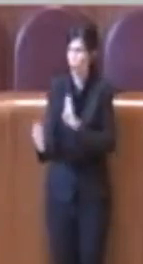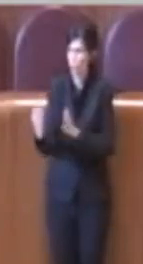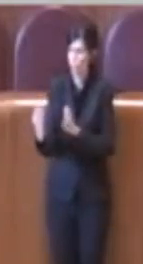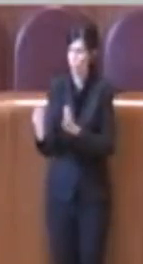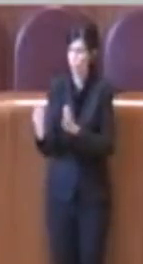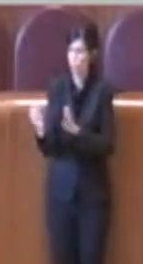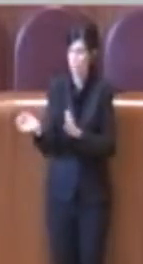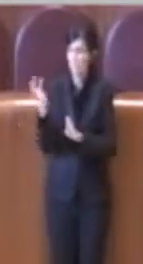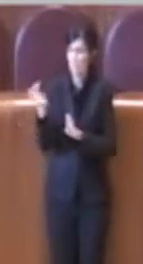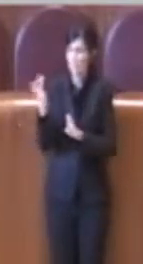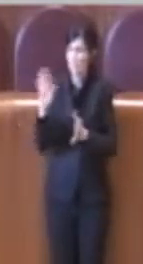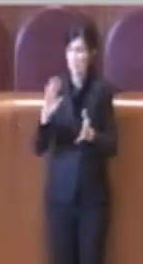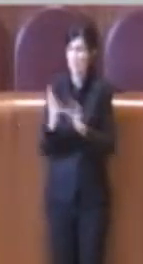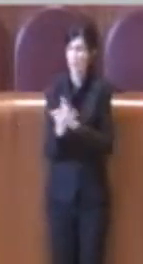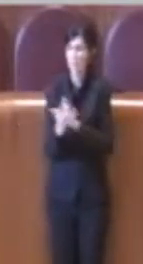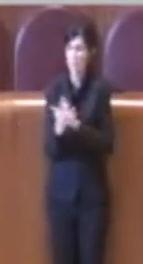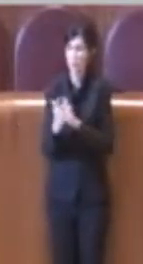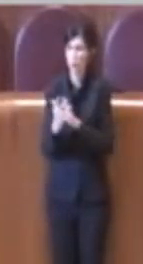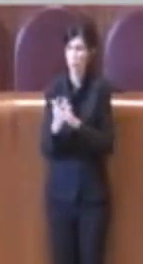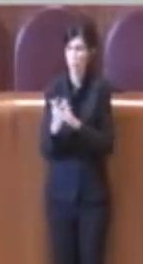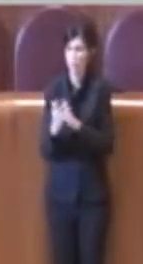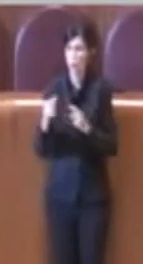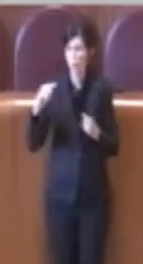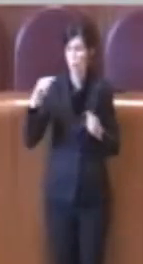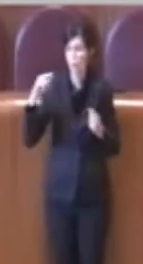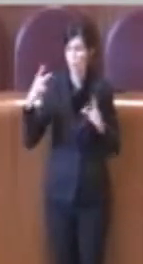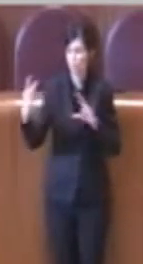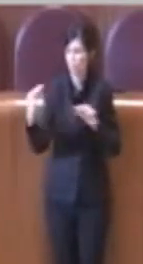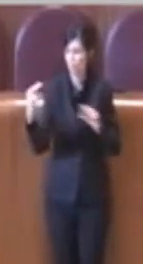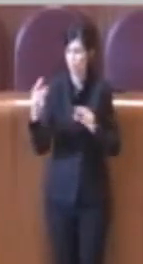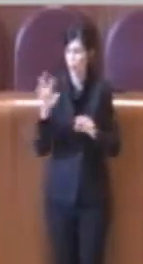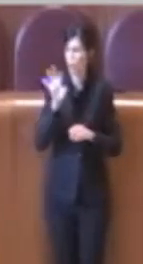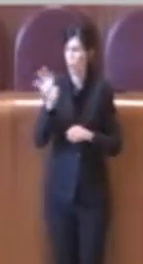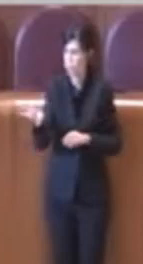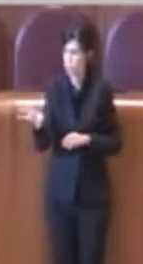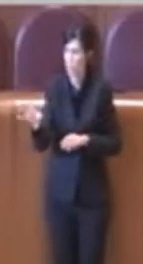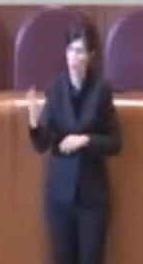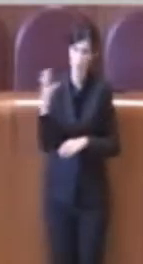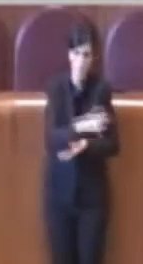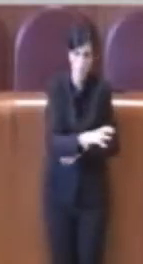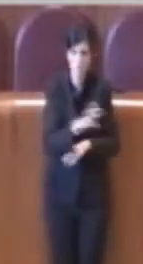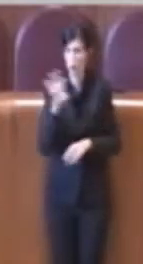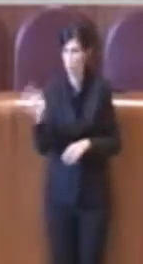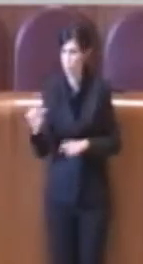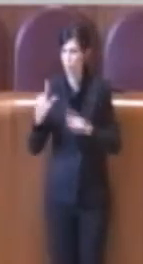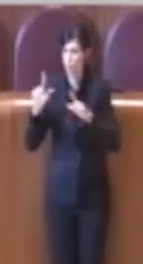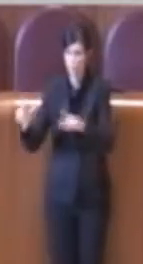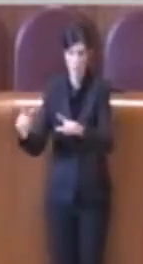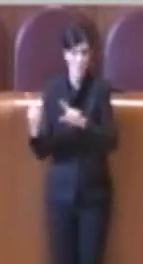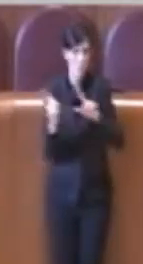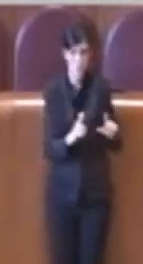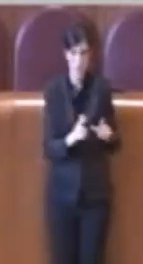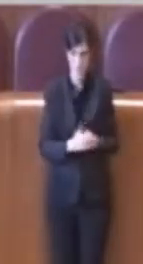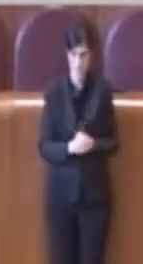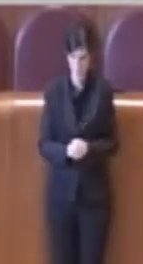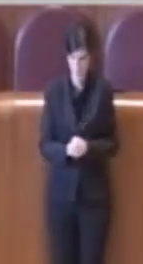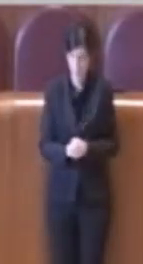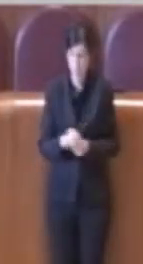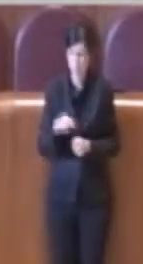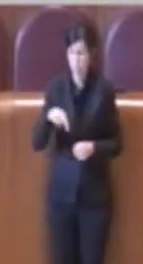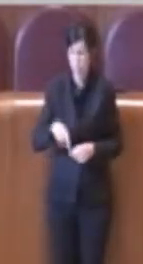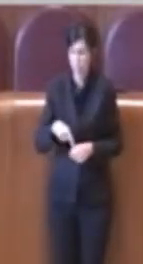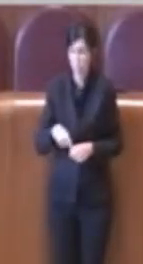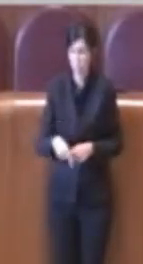scontro verbale che non è assolutamente come dire in linea con ciò che ci